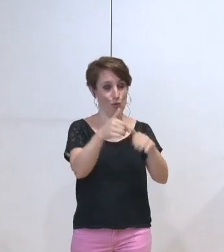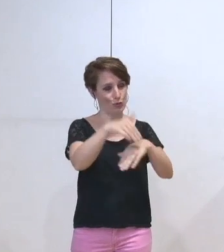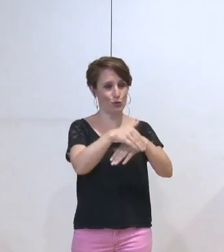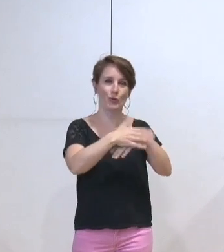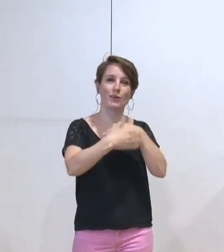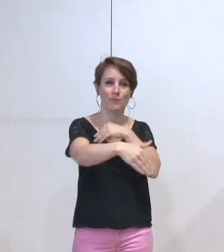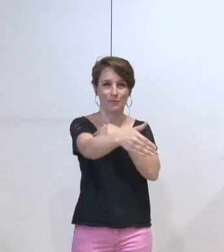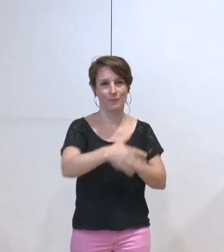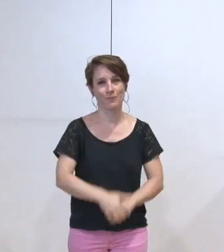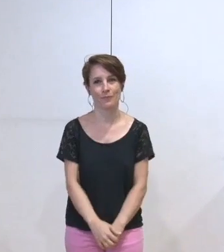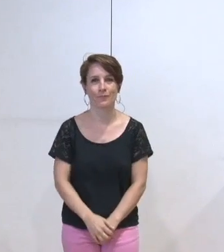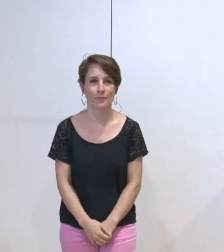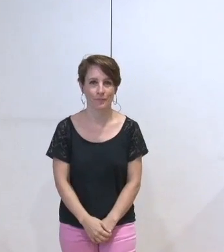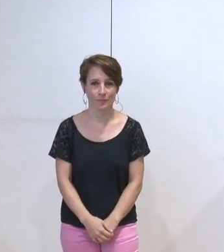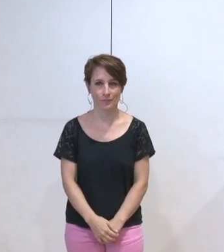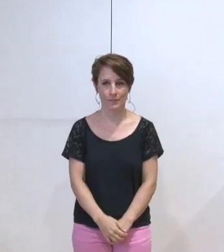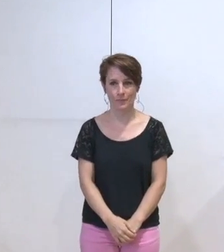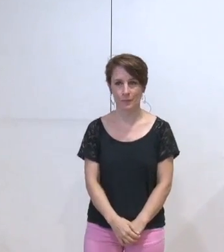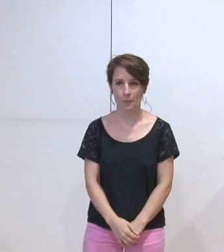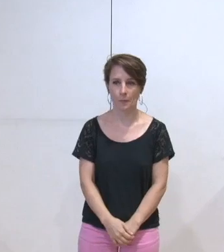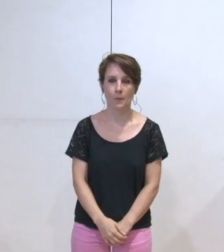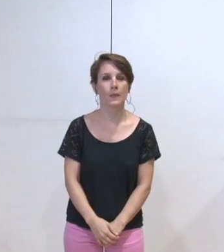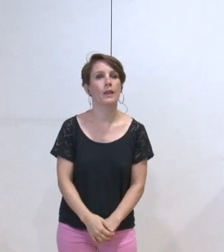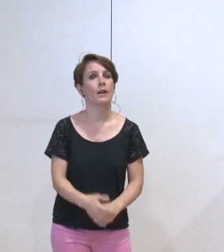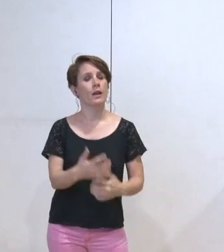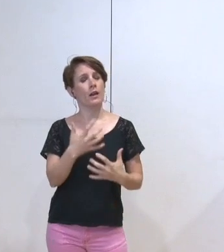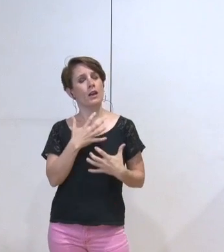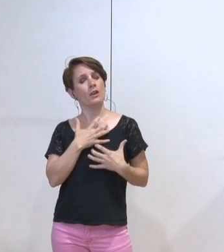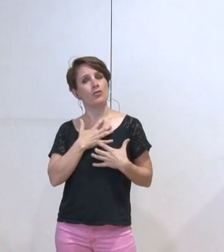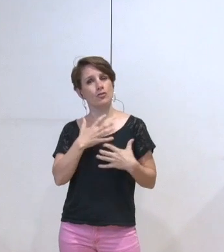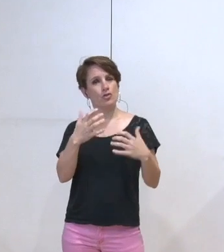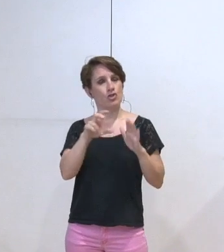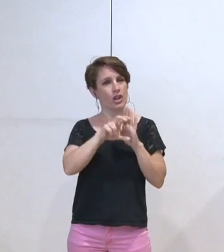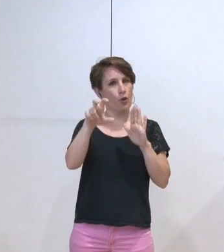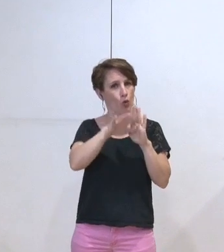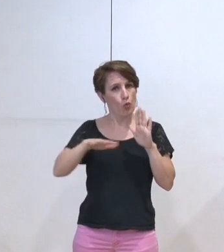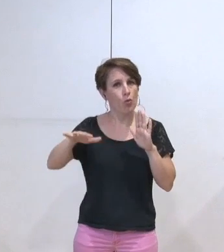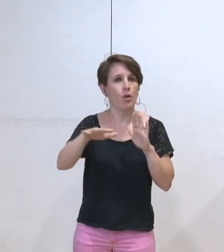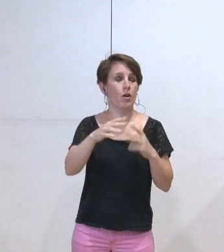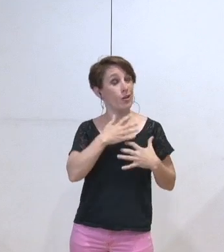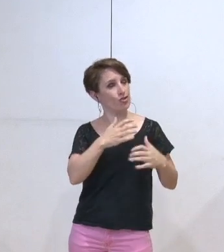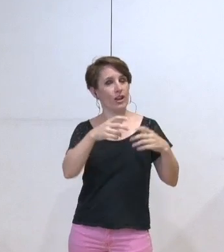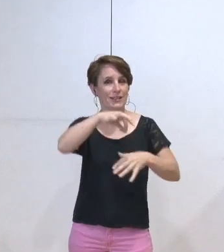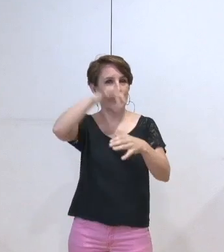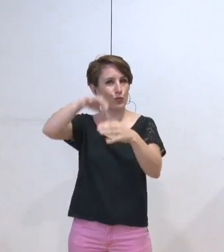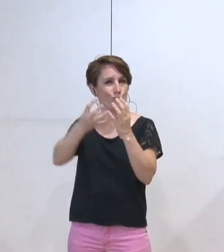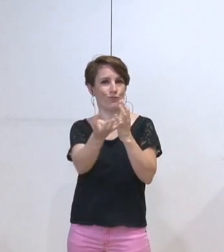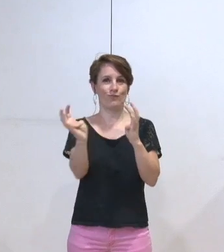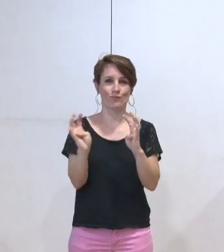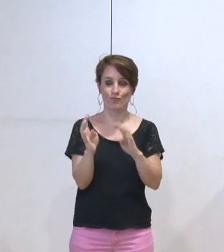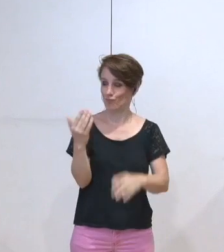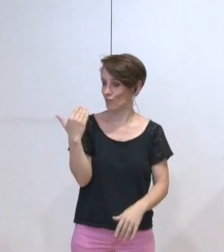soir et cher grenolbois et chers grenolbois et chers élus il y a quelques